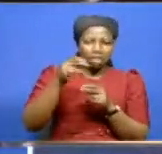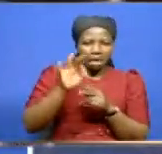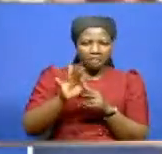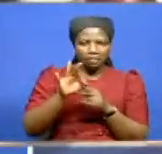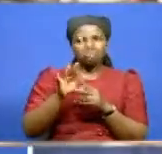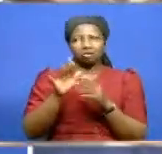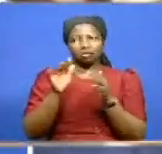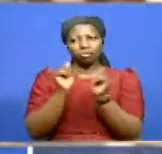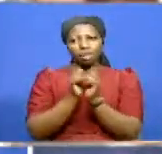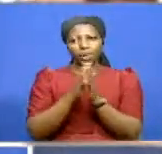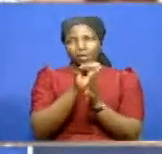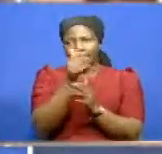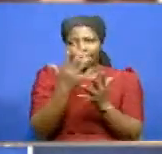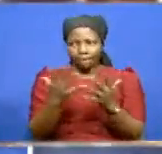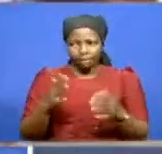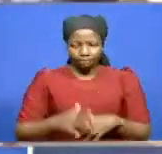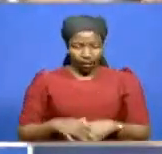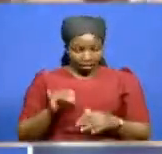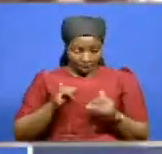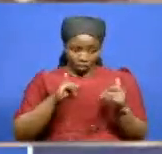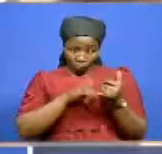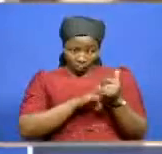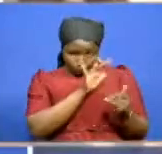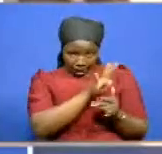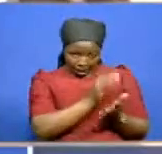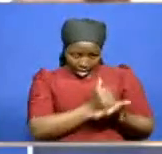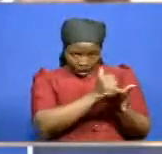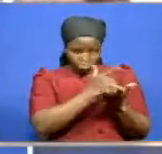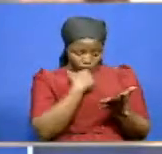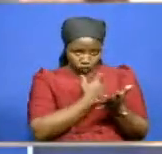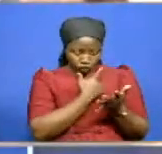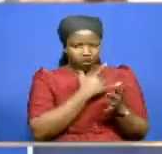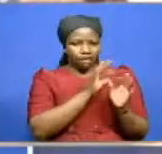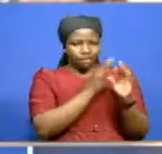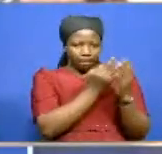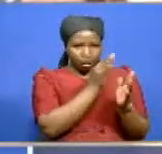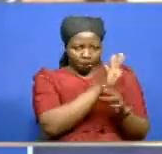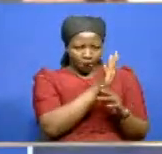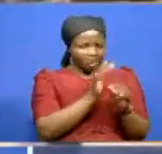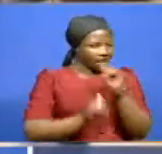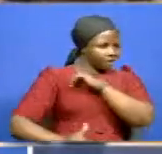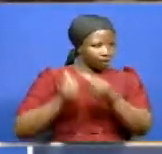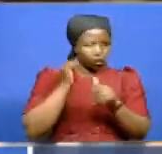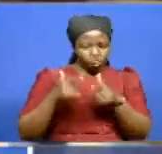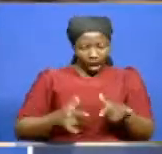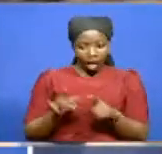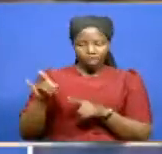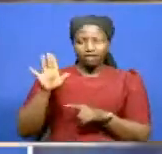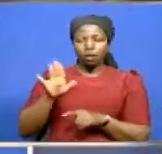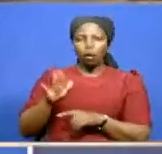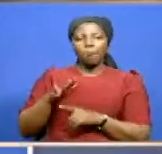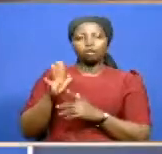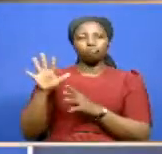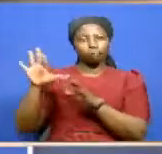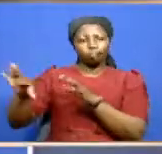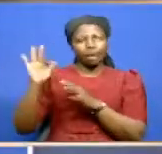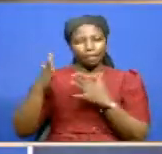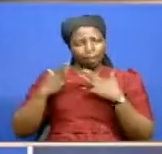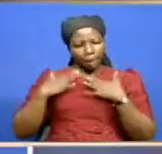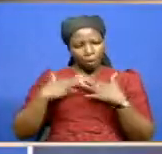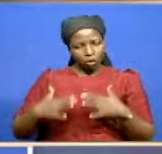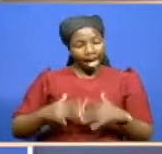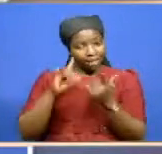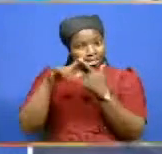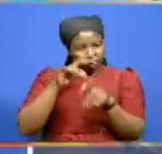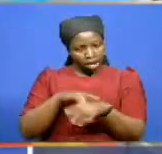akisaidiwa na ndugu zake alikataa kata kumruhusu mwanamke huyo kuchukua mwili wa marehemu Kyalo hadi pale angemkabidhi